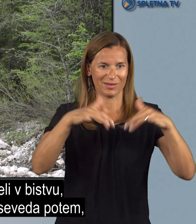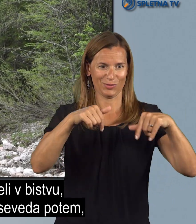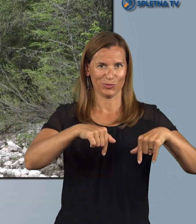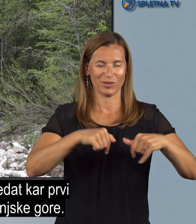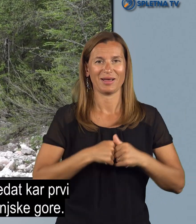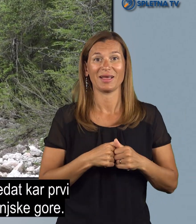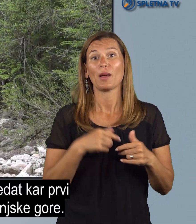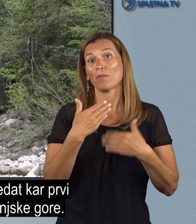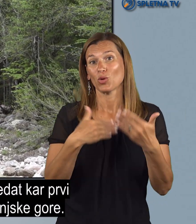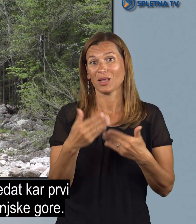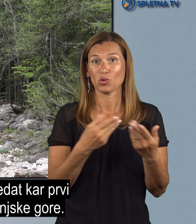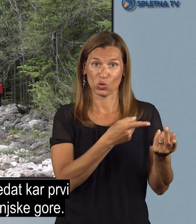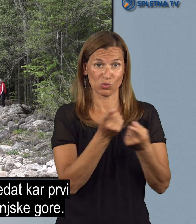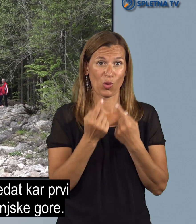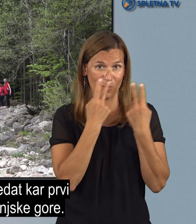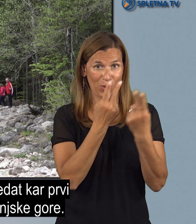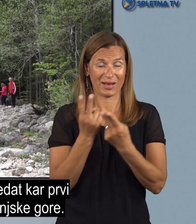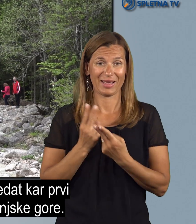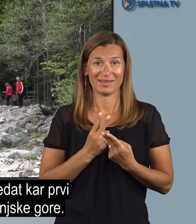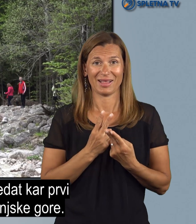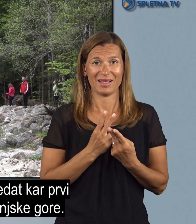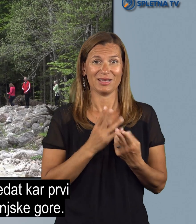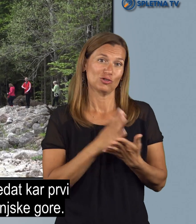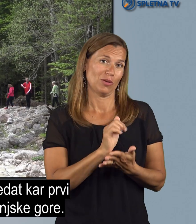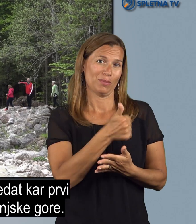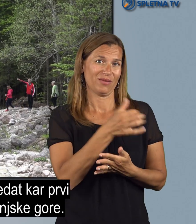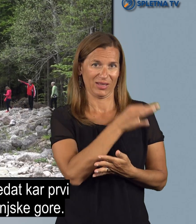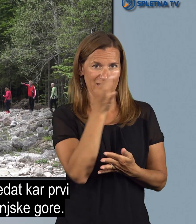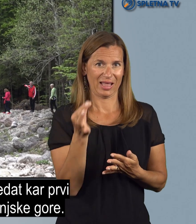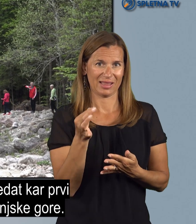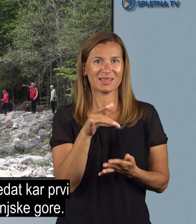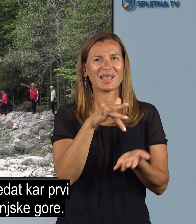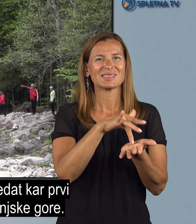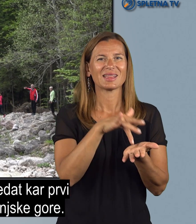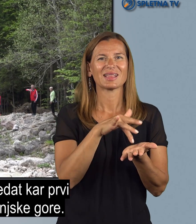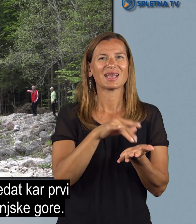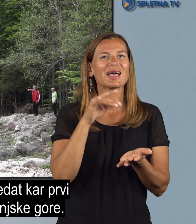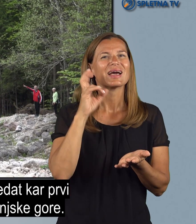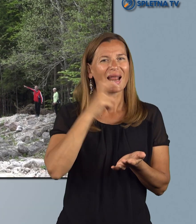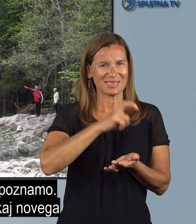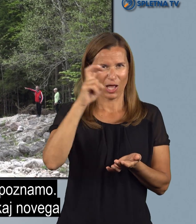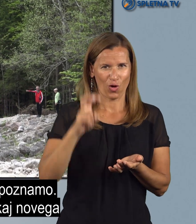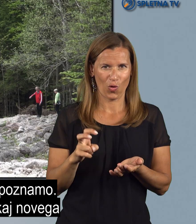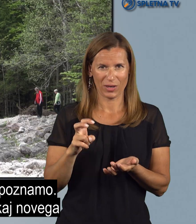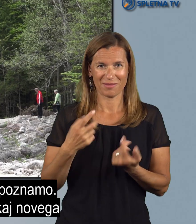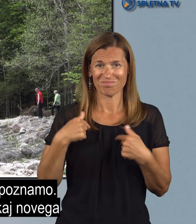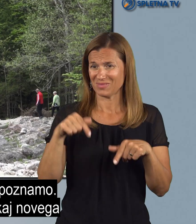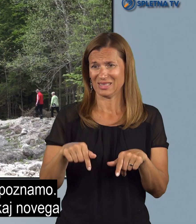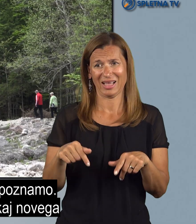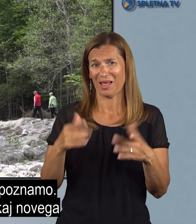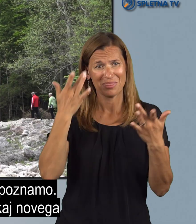seveda potem, ko smo si šli pogledat že kar prvi dan tale center Kranjske Gore, mi teh koncev ne